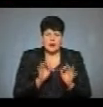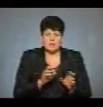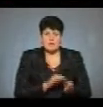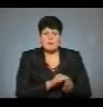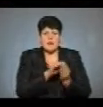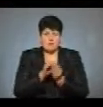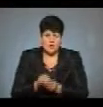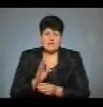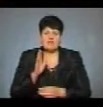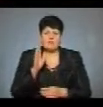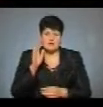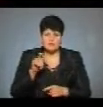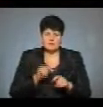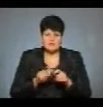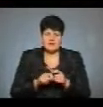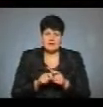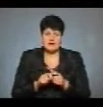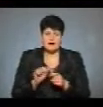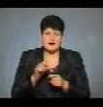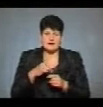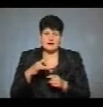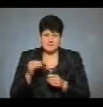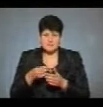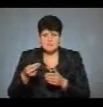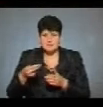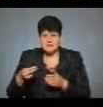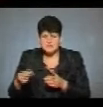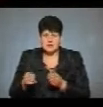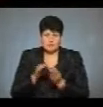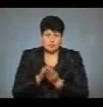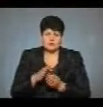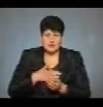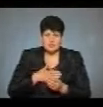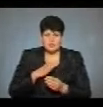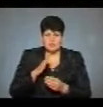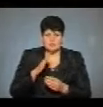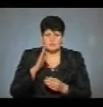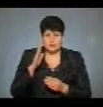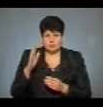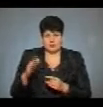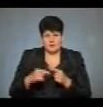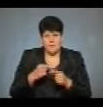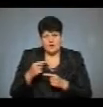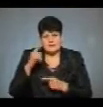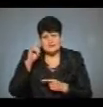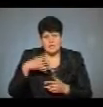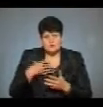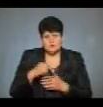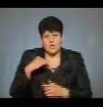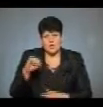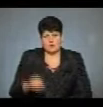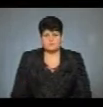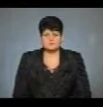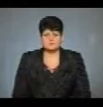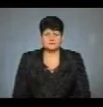і в майбутньому, все-таки дослідивши архівів, підписати ці могили, щоб наше майбутнє покоління знало своїх героїв. Тарас Бурак, Василь